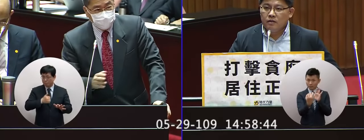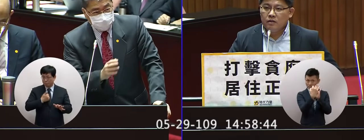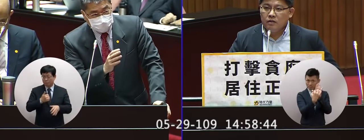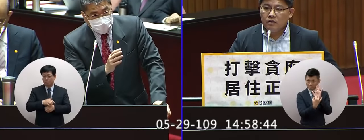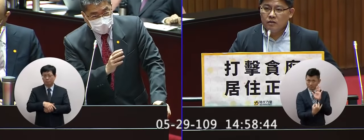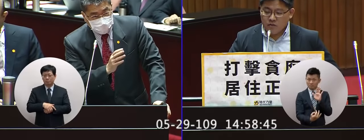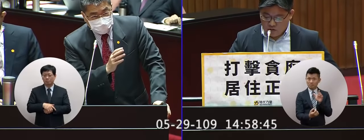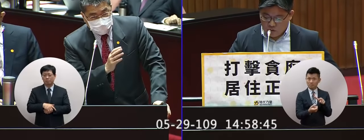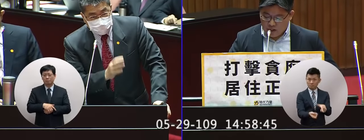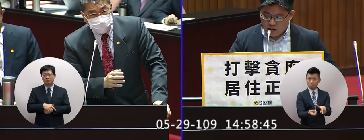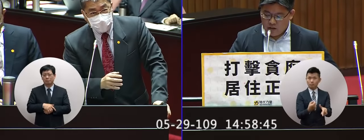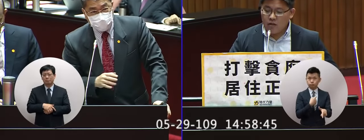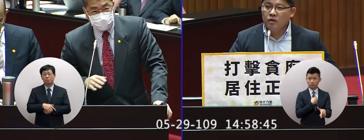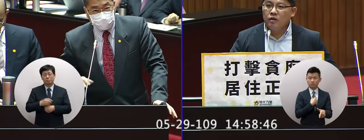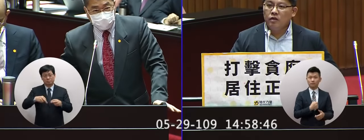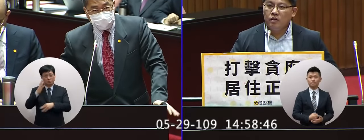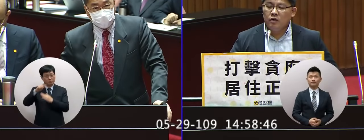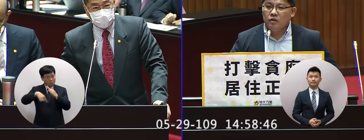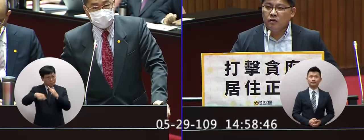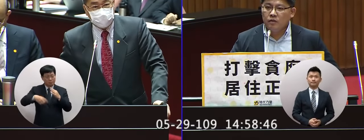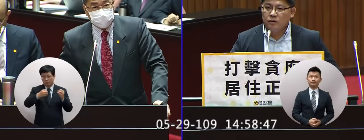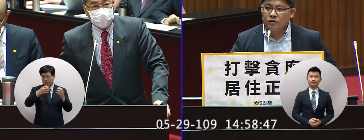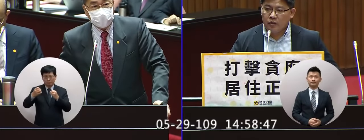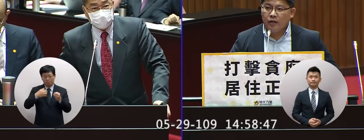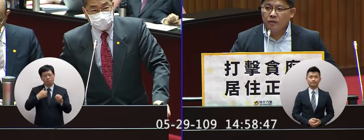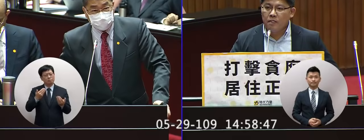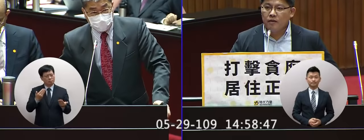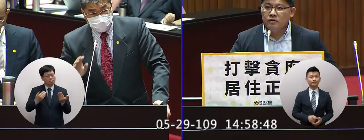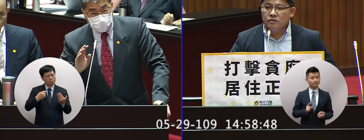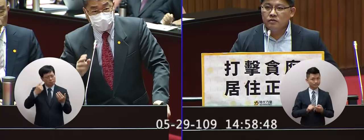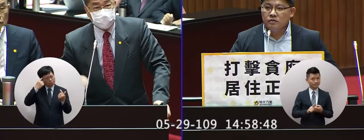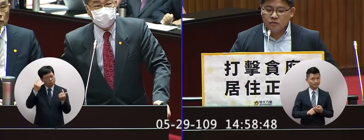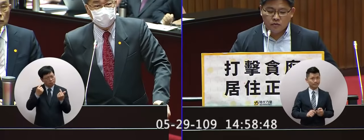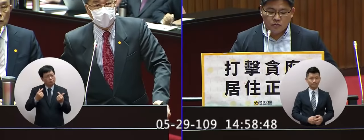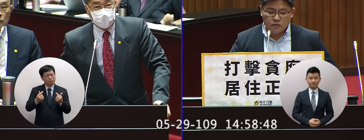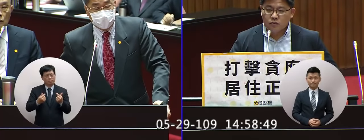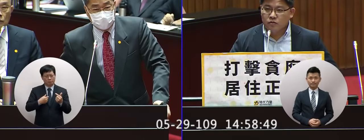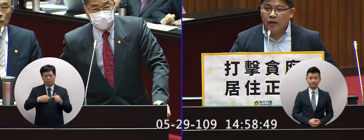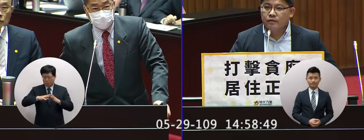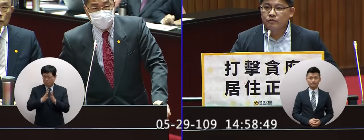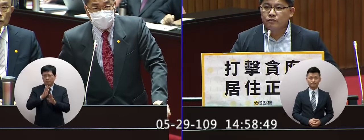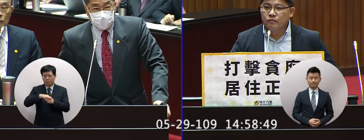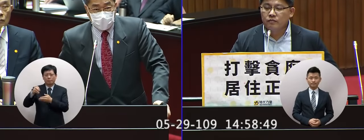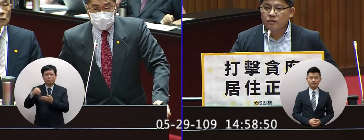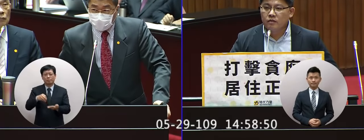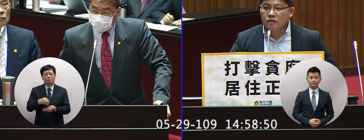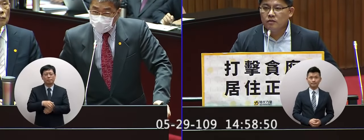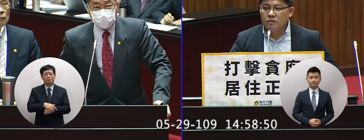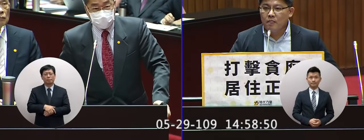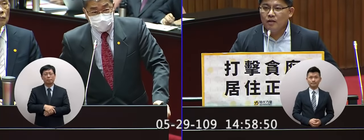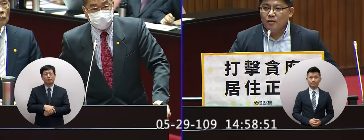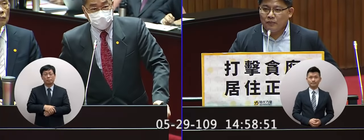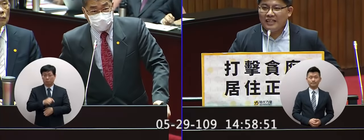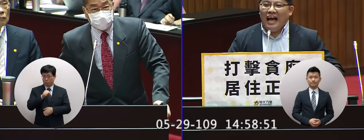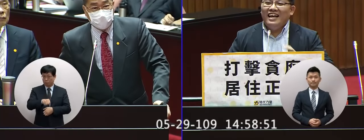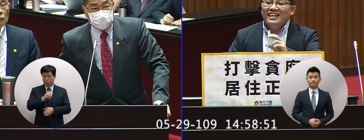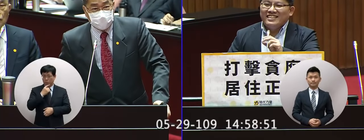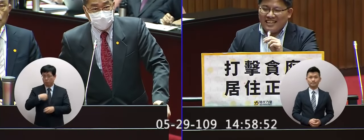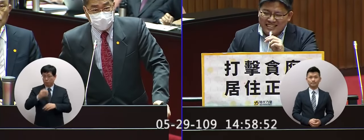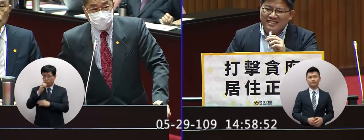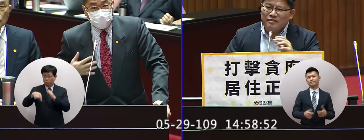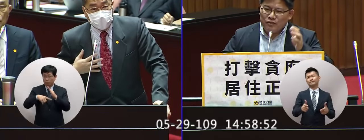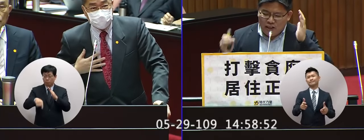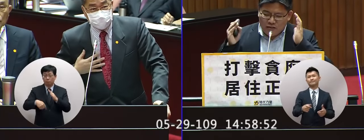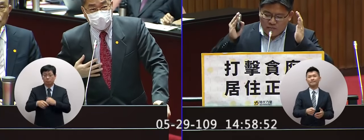实，在行政院大家讨论的也都有相当的共识，很快应该会送上来了哈。啊，这个也是我们行政院